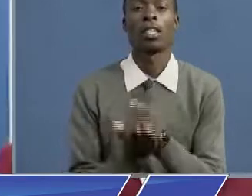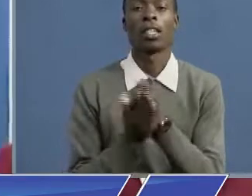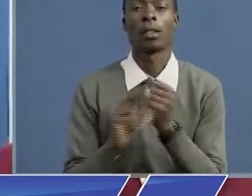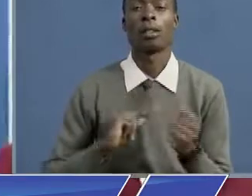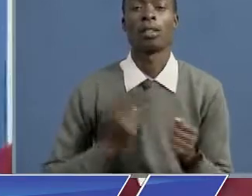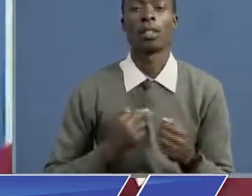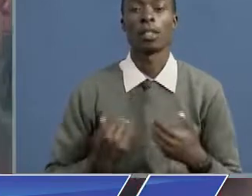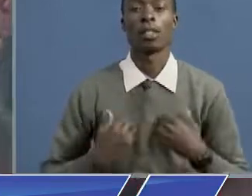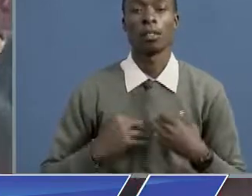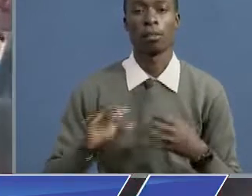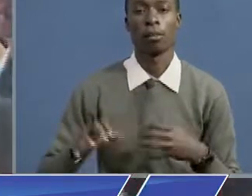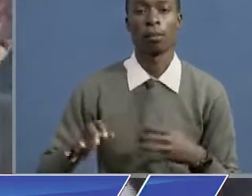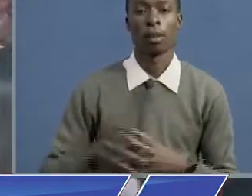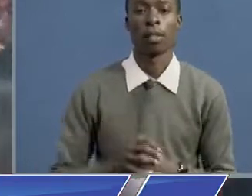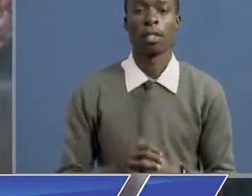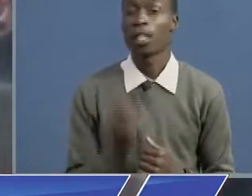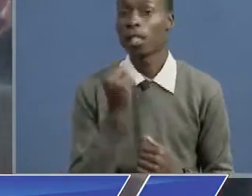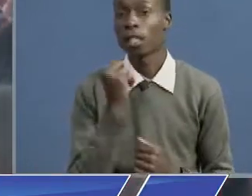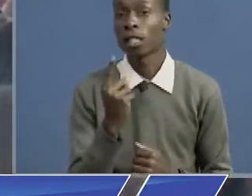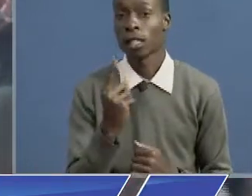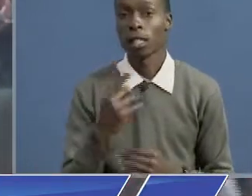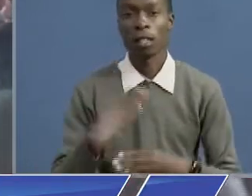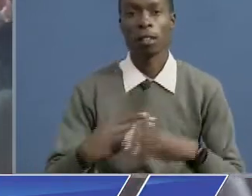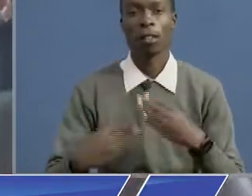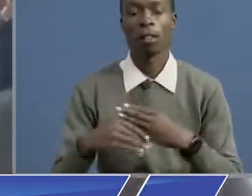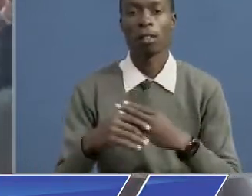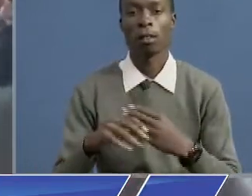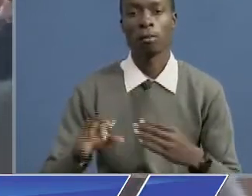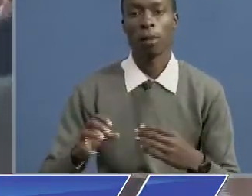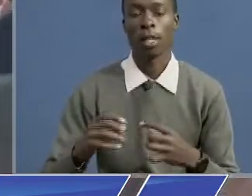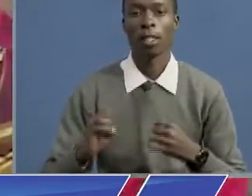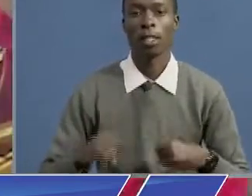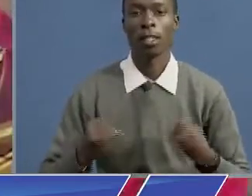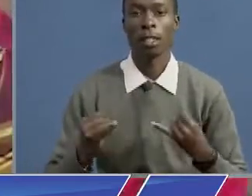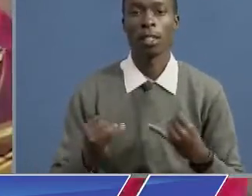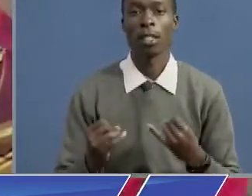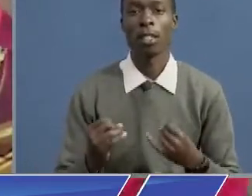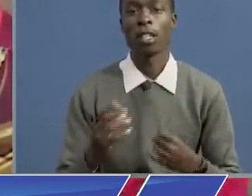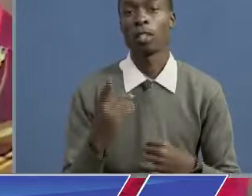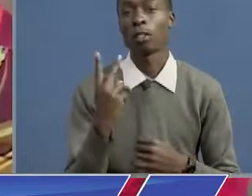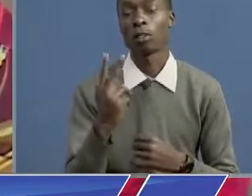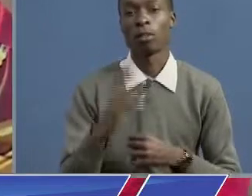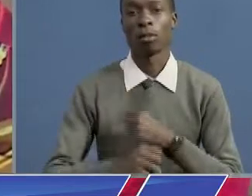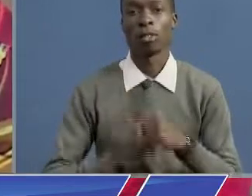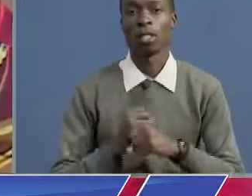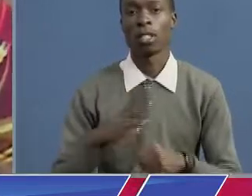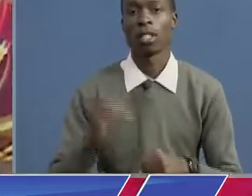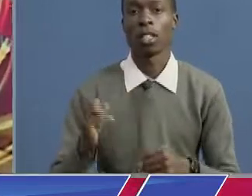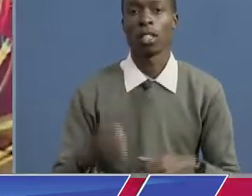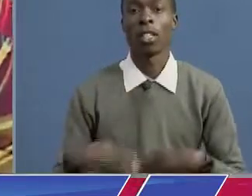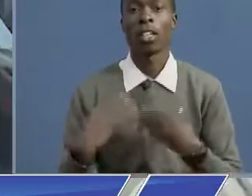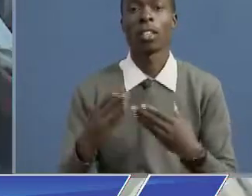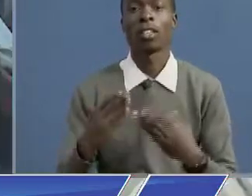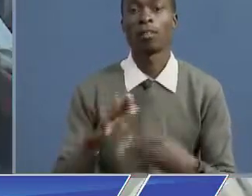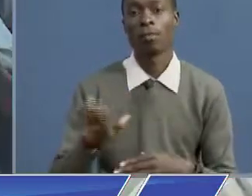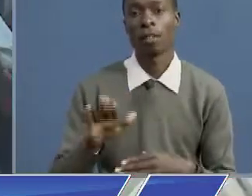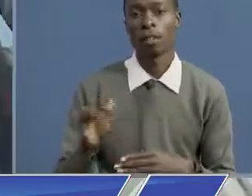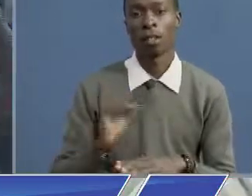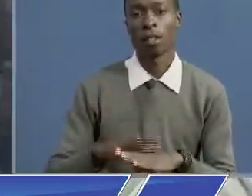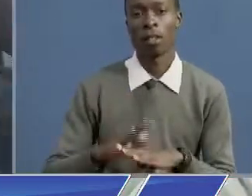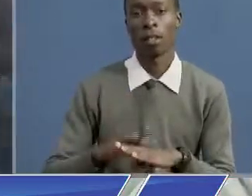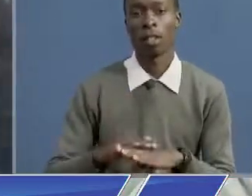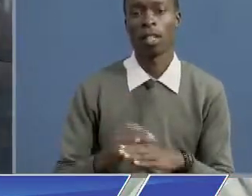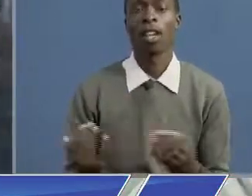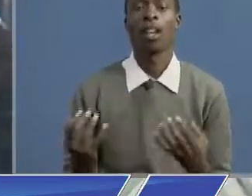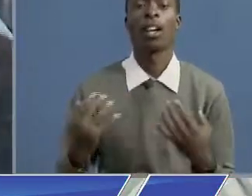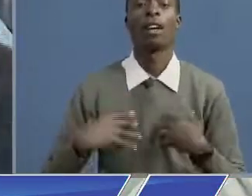na soko. He said the construction of the new market, which will take about 2 years, will offer a better operating environment and accommodate